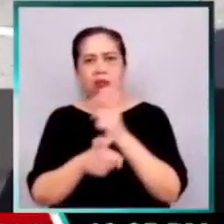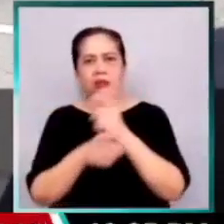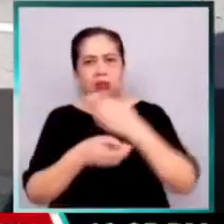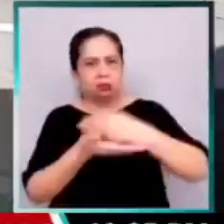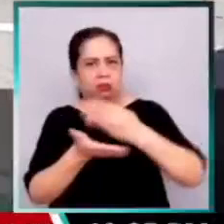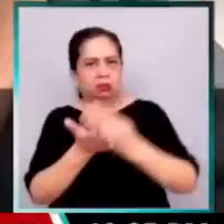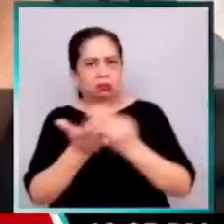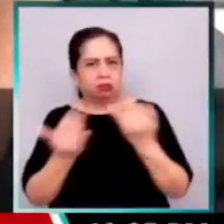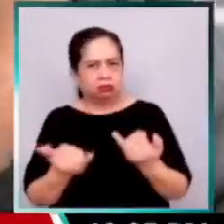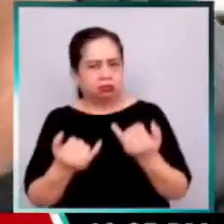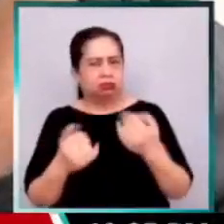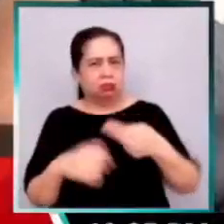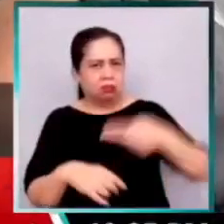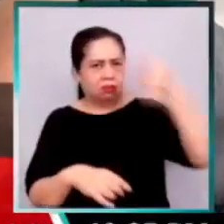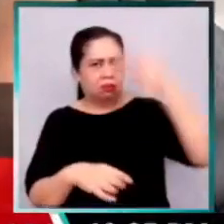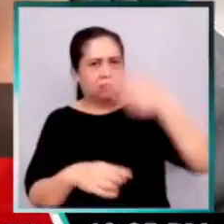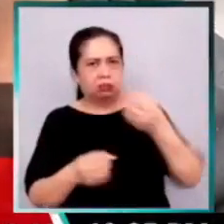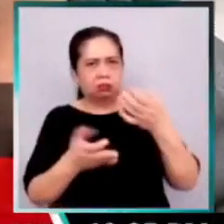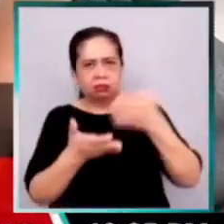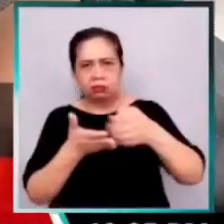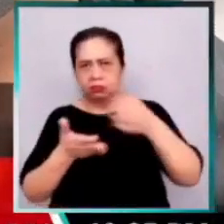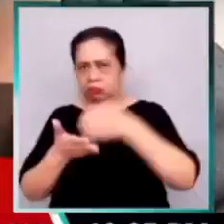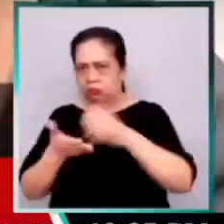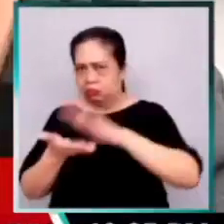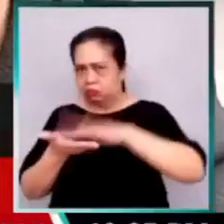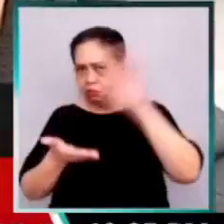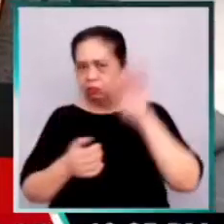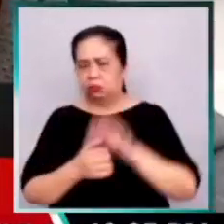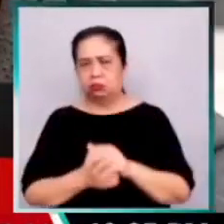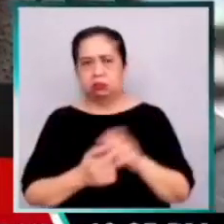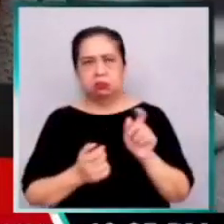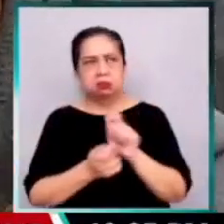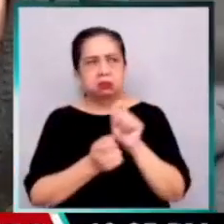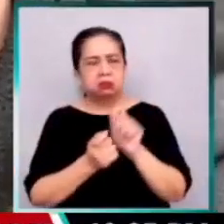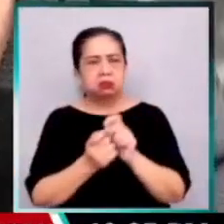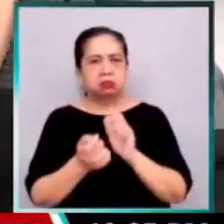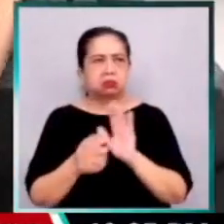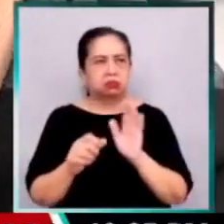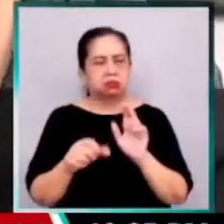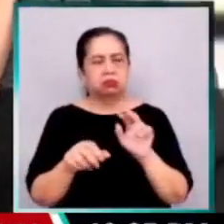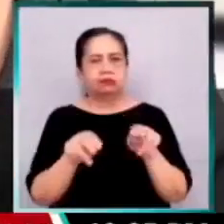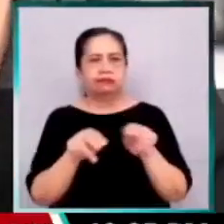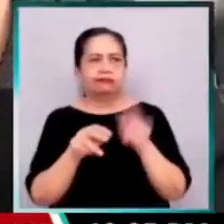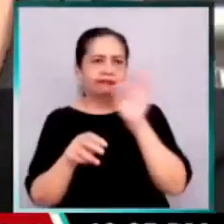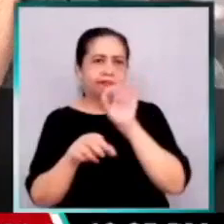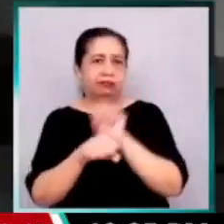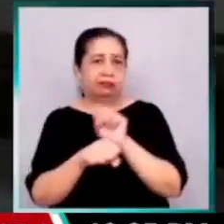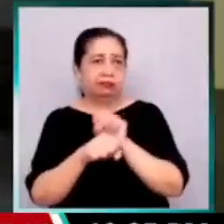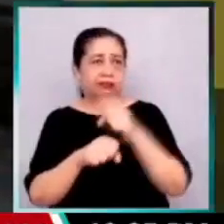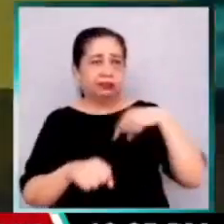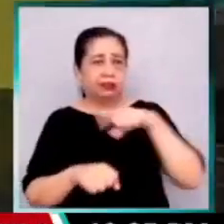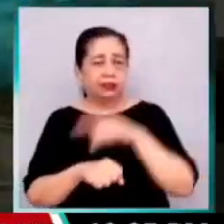mga bilihin. Saktuhan lang kami sa mga normal na Filipino workers na sumasahod ng minimum